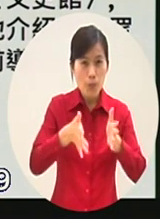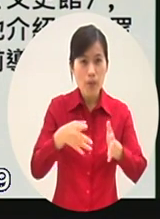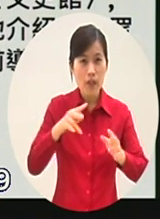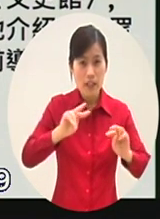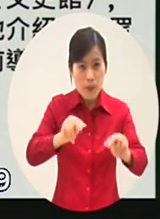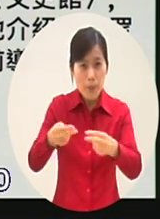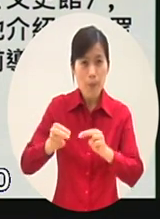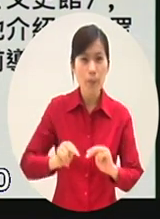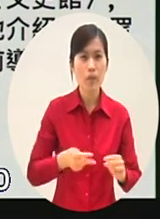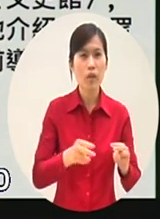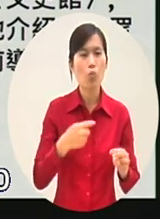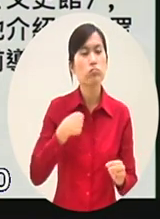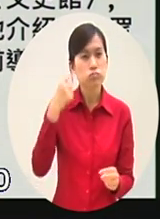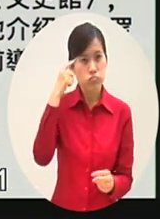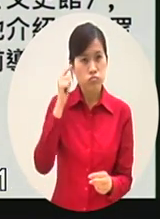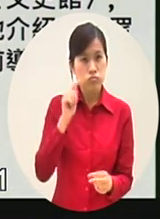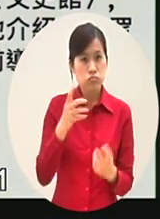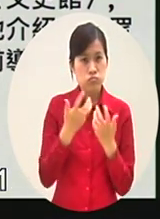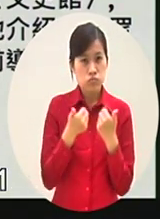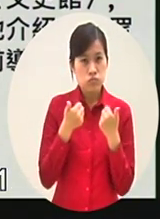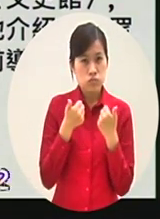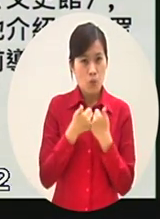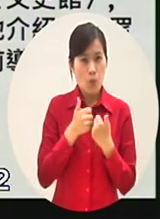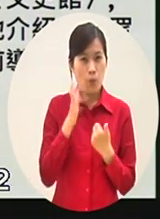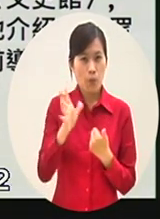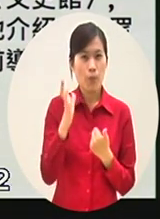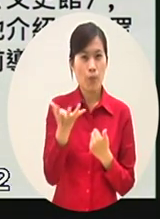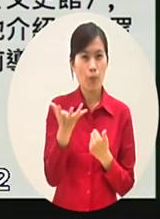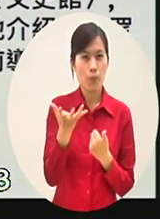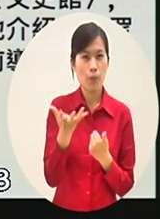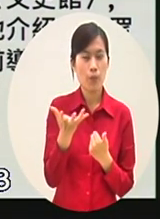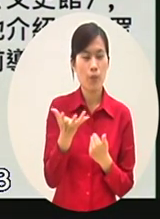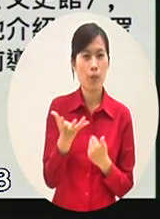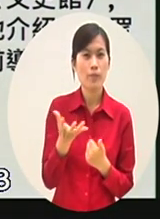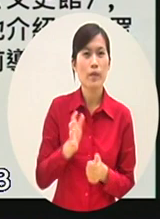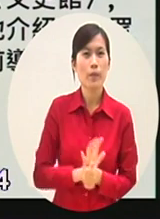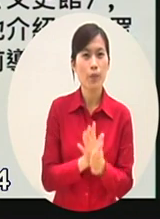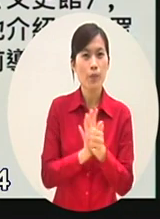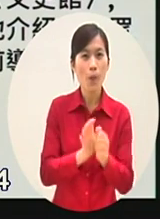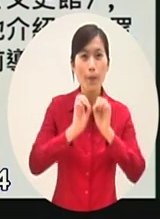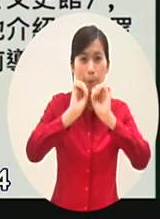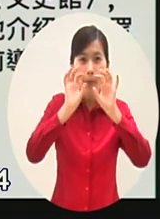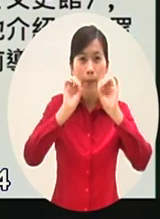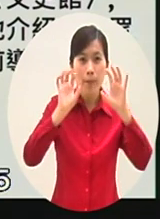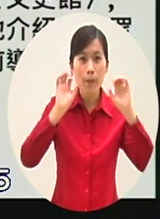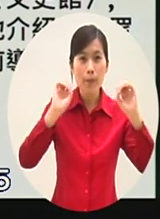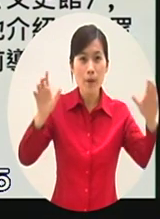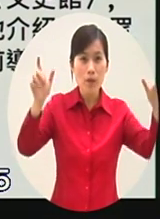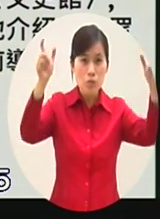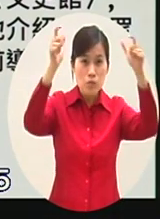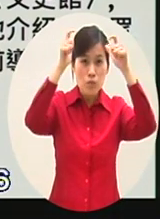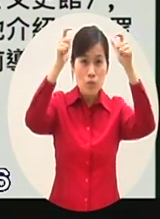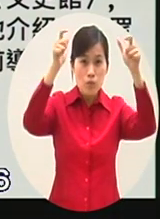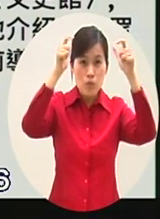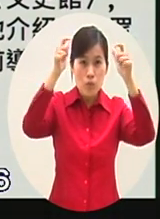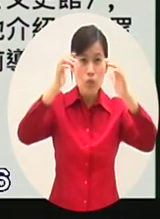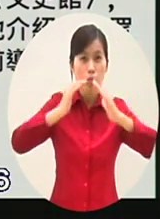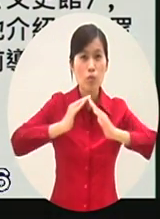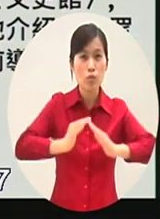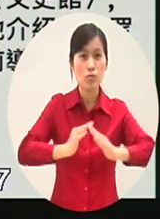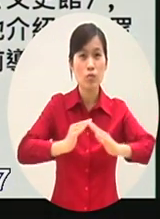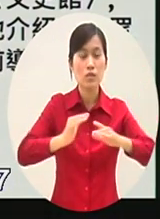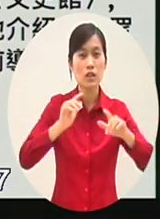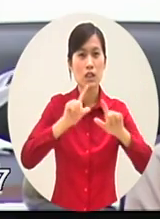是很有机会哈推销整个高雄市，不包括也是包括大树区哈的第一